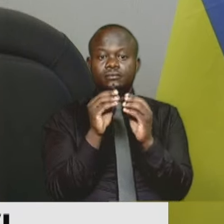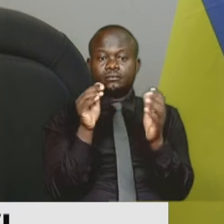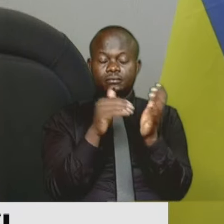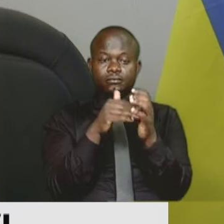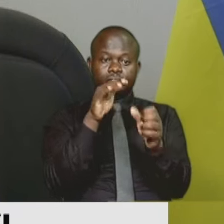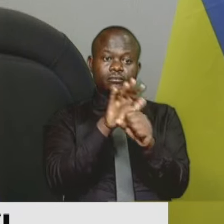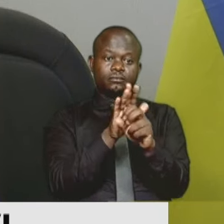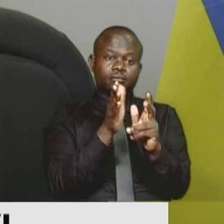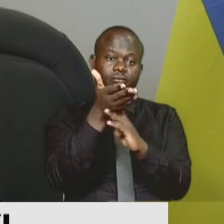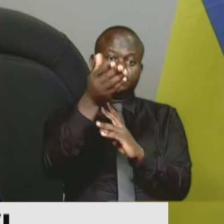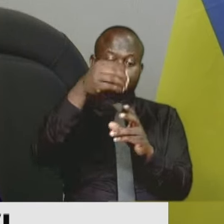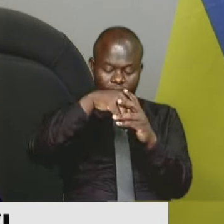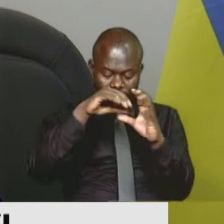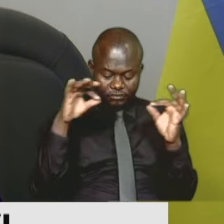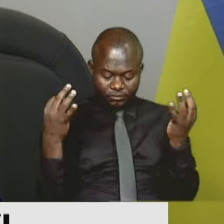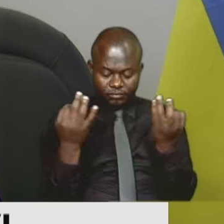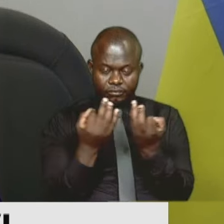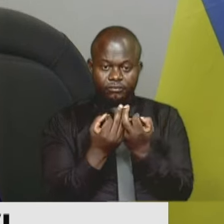mu muryango,